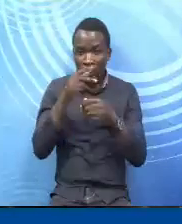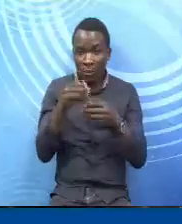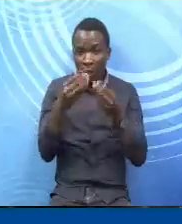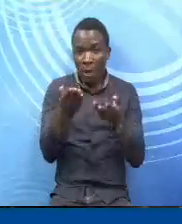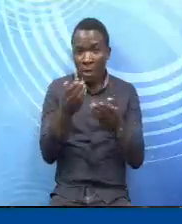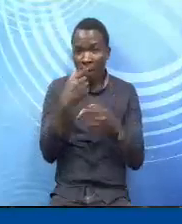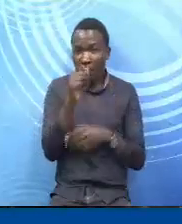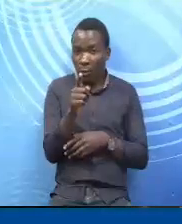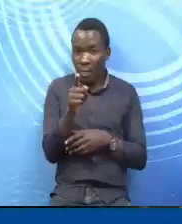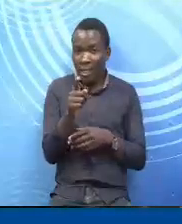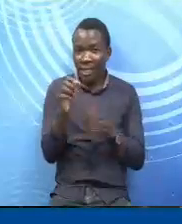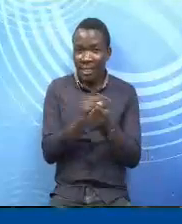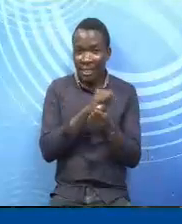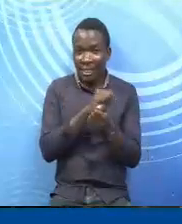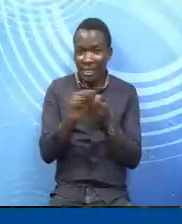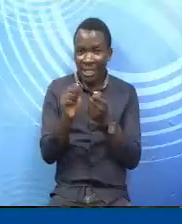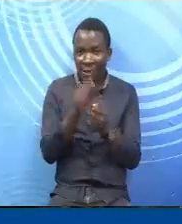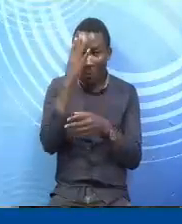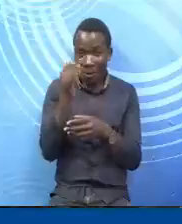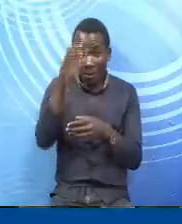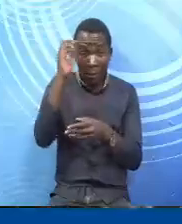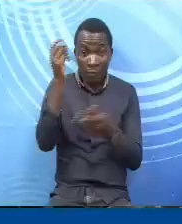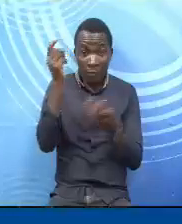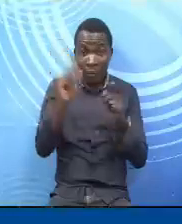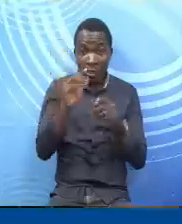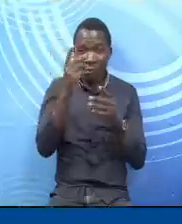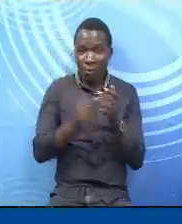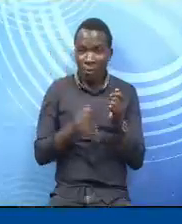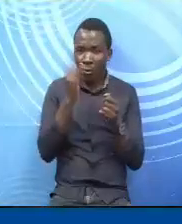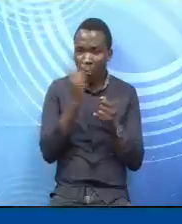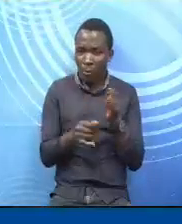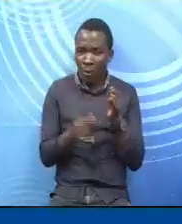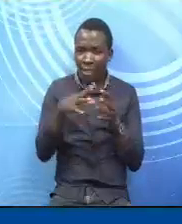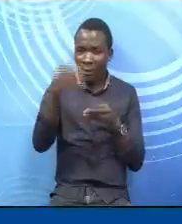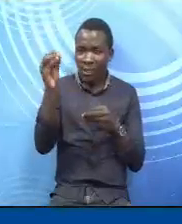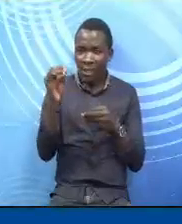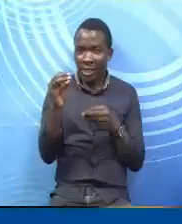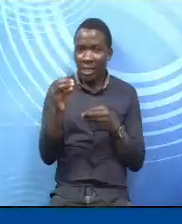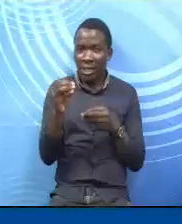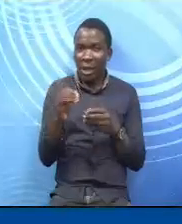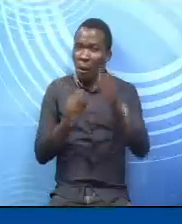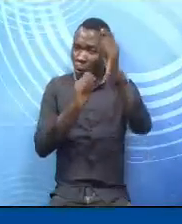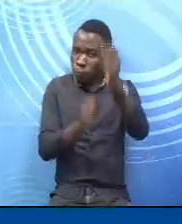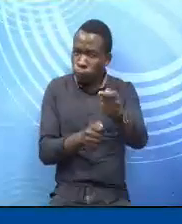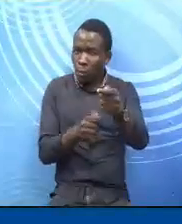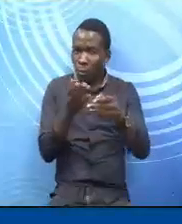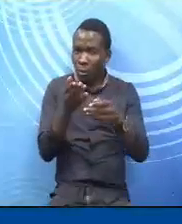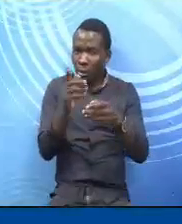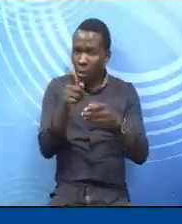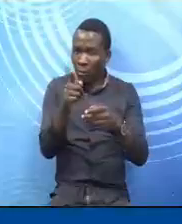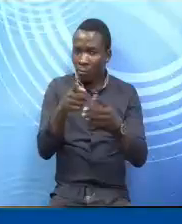ntumva wowe senya kuko nicyo cyakuzanye nurangiza usohoka ugende nabyo kuvuga ngo wamutera ishoka y'uyimuteye twizere ko nawe